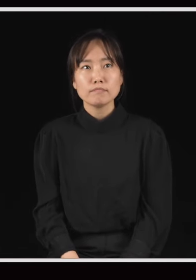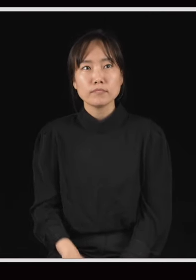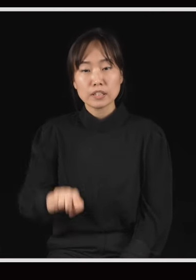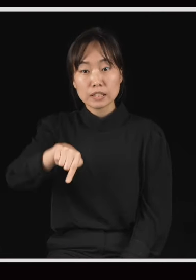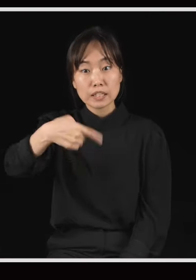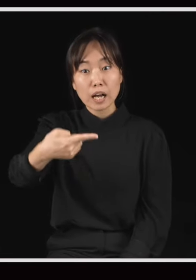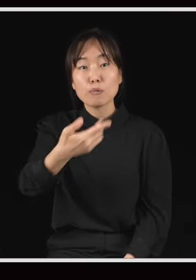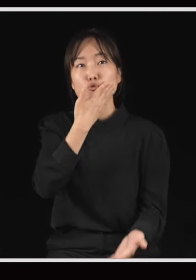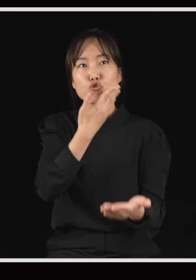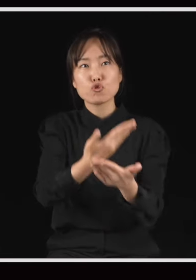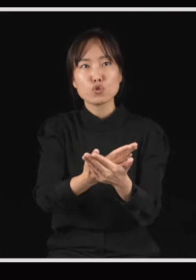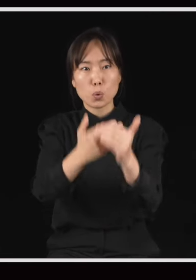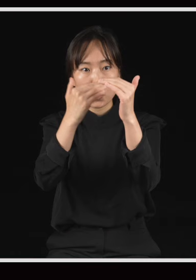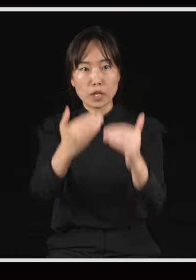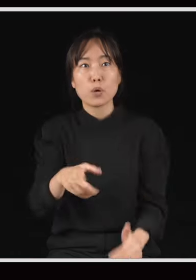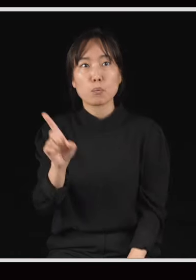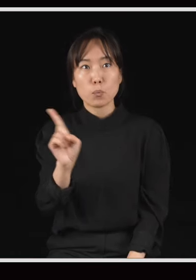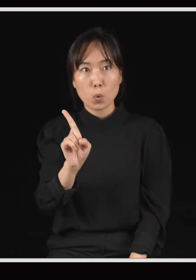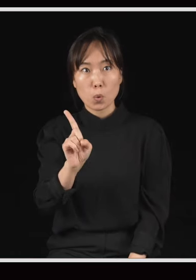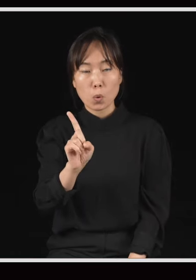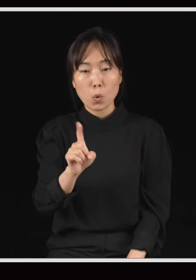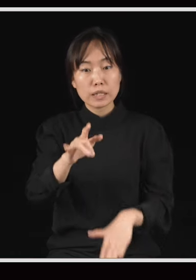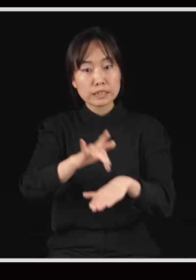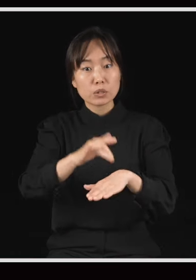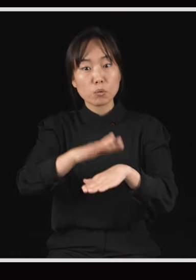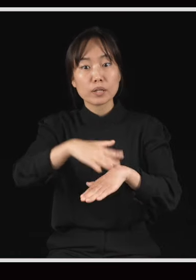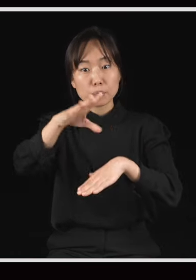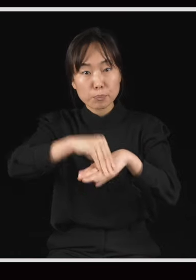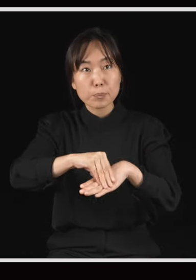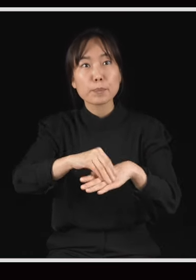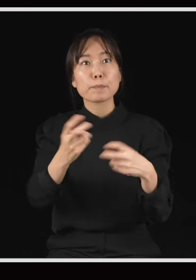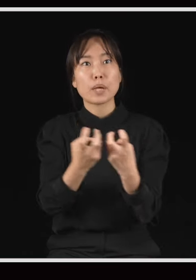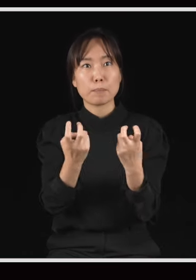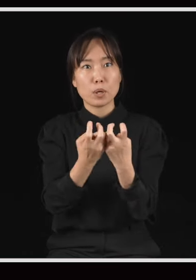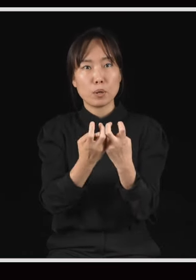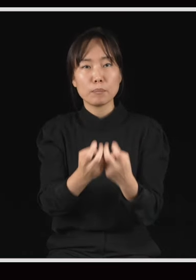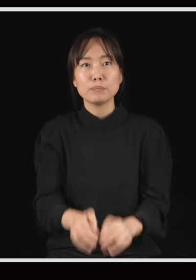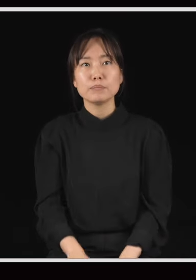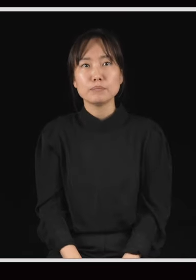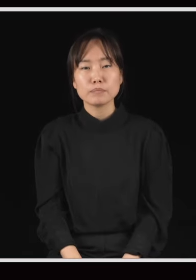그 중에서 중요한 것도 하나 말씀드리면 습관 만드는 방법이죠.